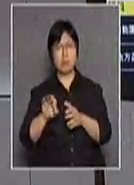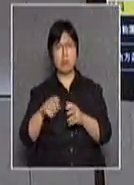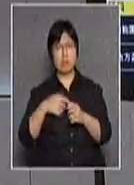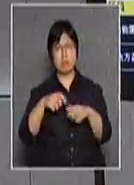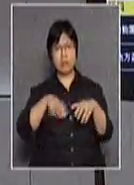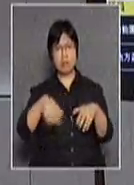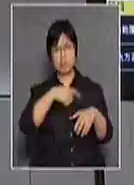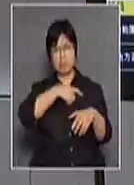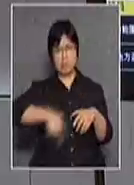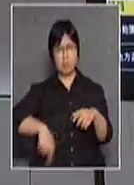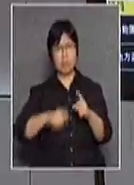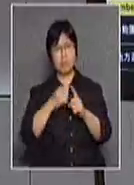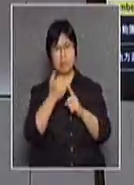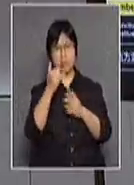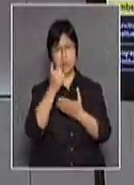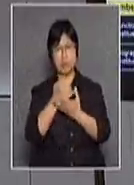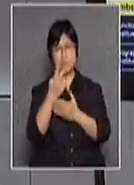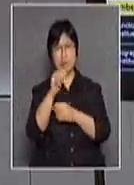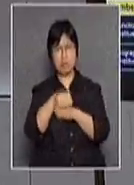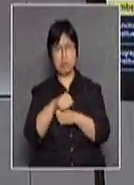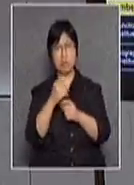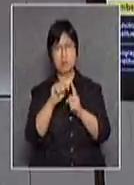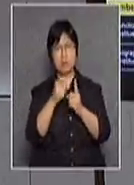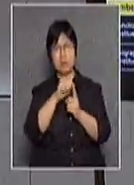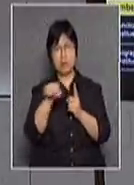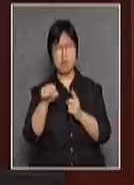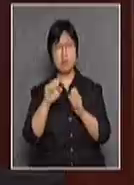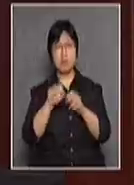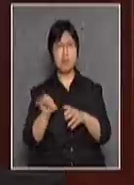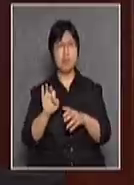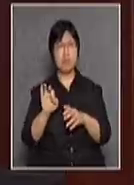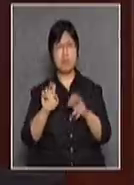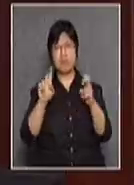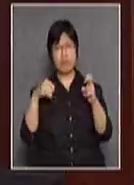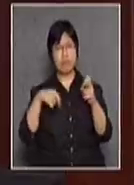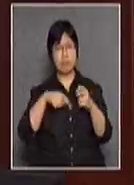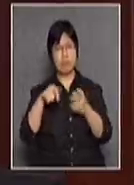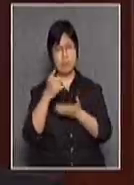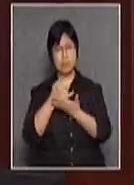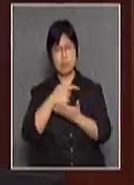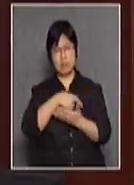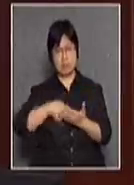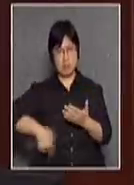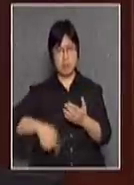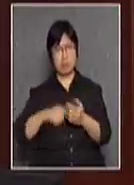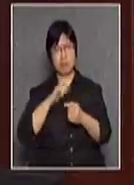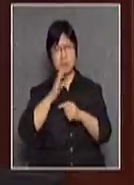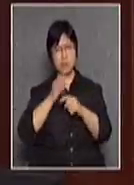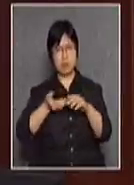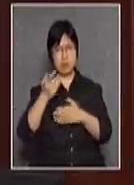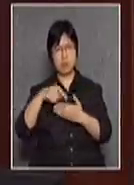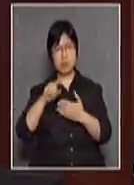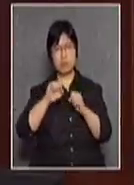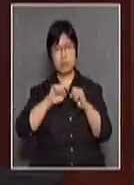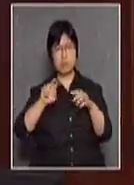產生的議員16位出席，2位贊成，11位反對，沒有人棄權。議題未獲得兩部分在席委員分別以過半數贊成。我宣